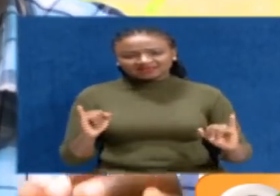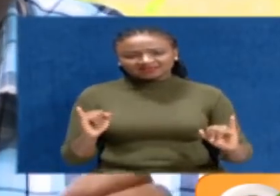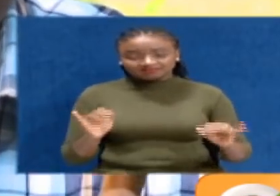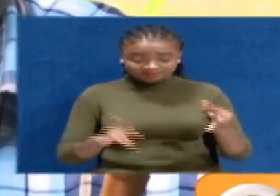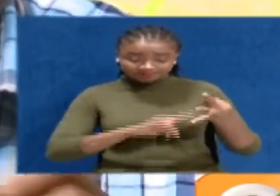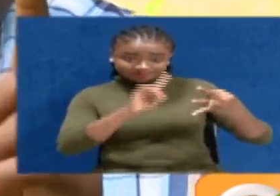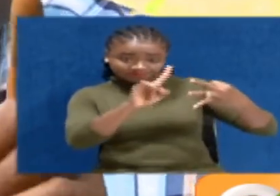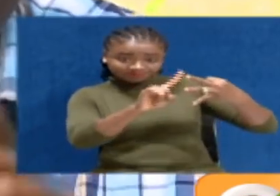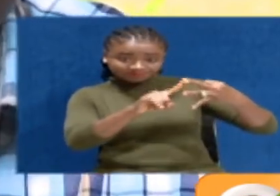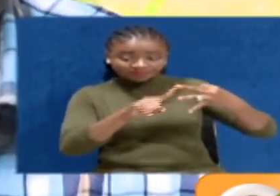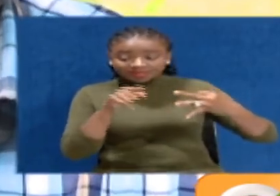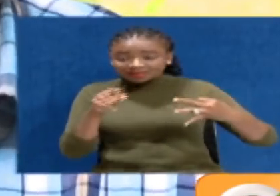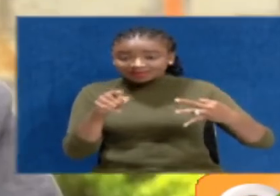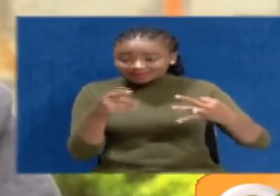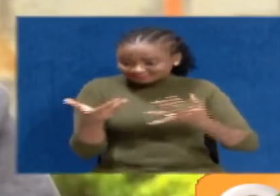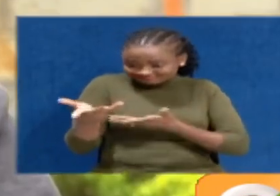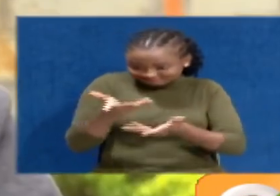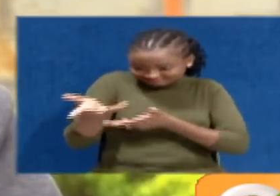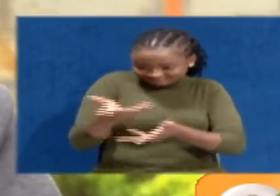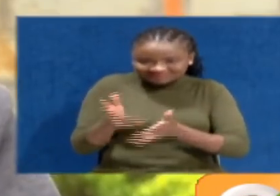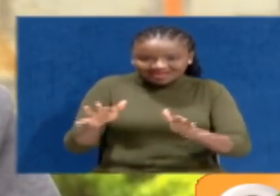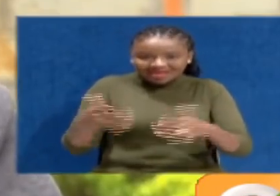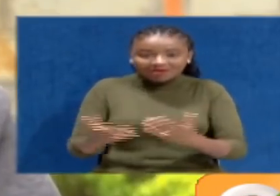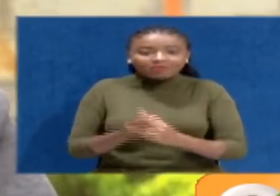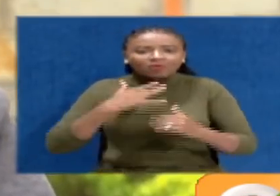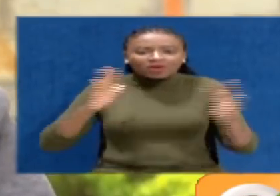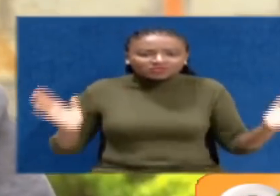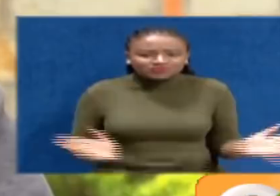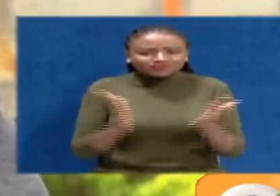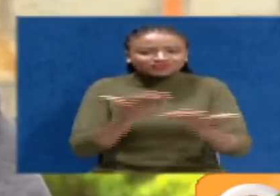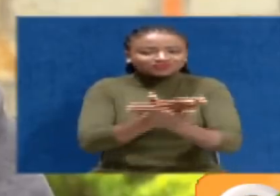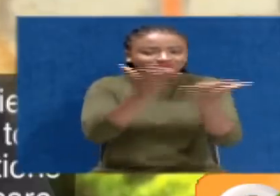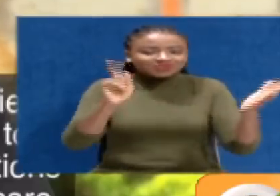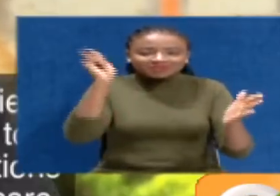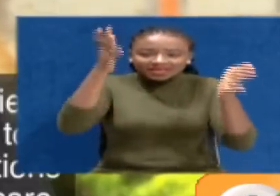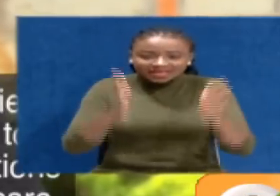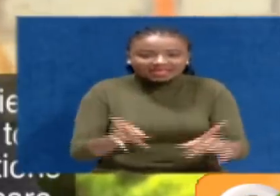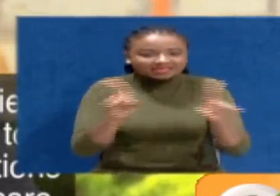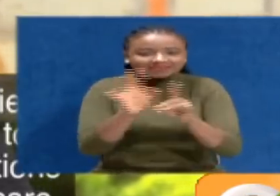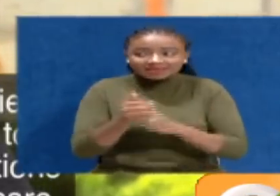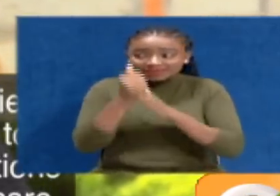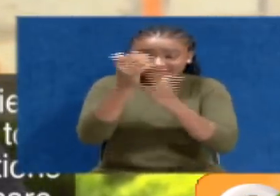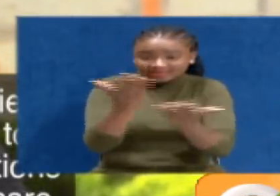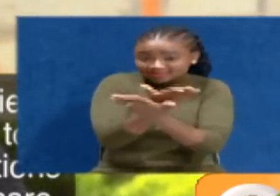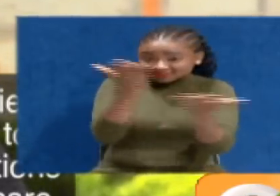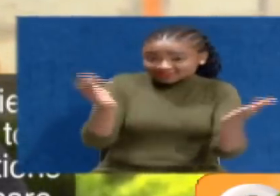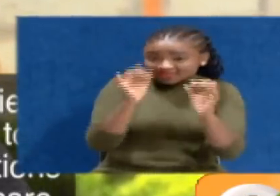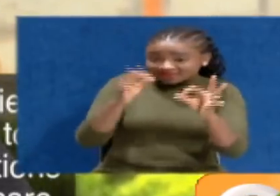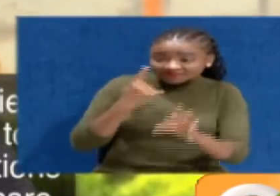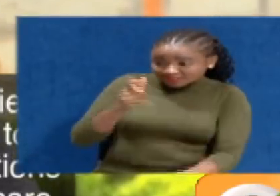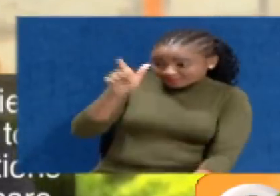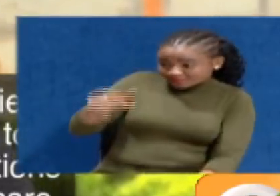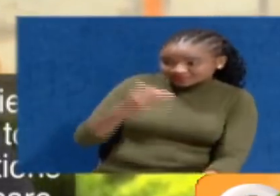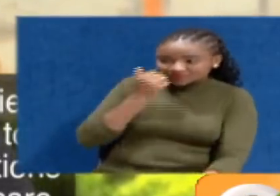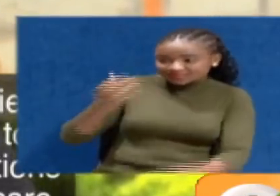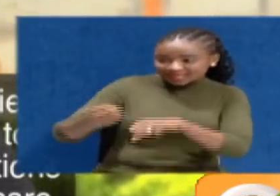clean. And finally, it's about the human relations. Ninaita wa Kenya wote, hasa viongozi wetu, waone ya kwamba kama mtu ako na